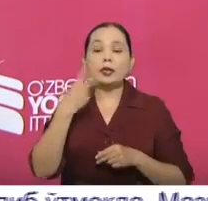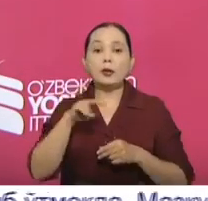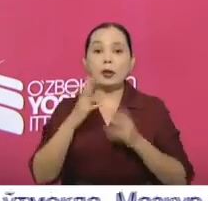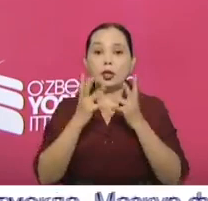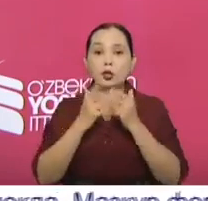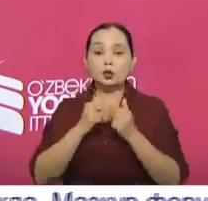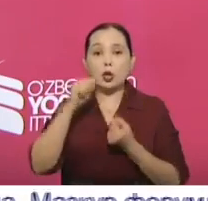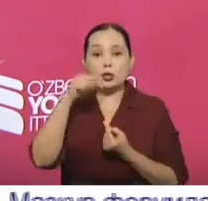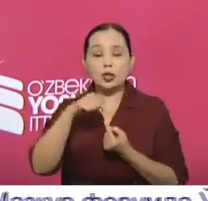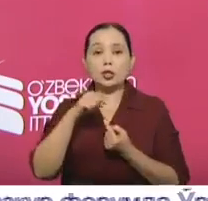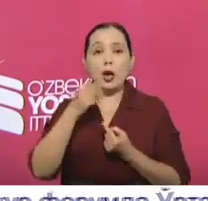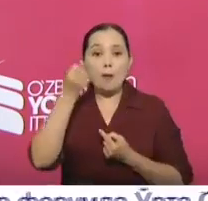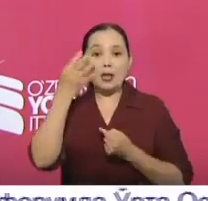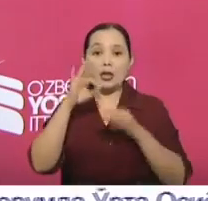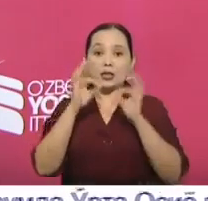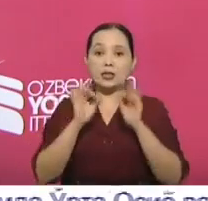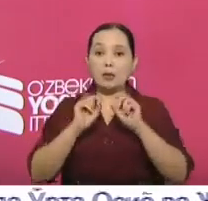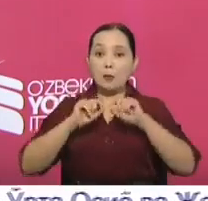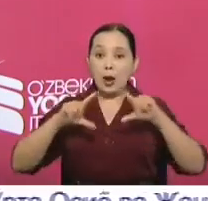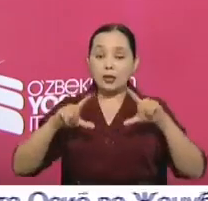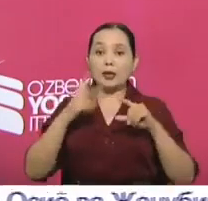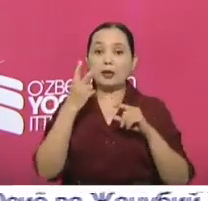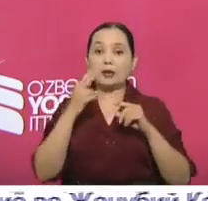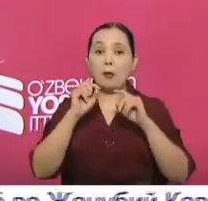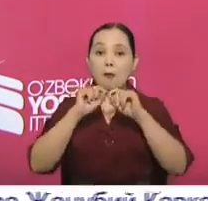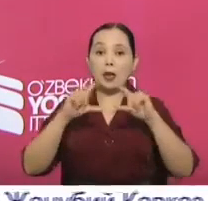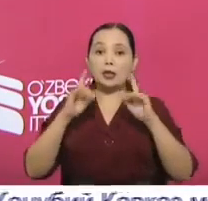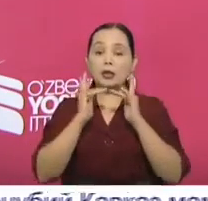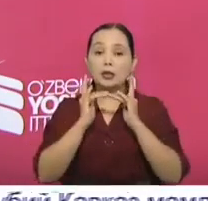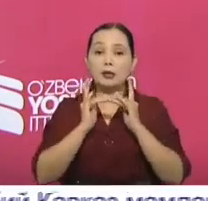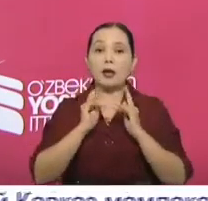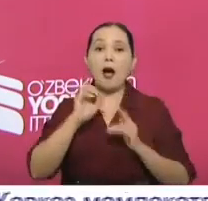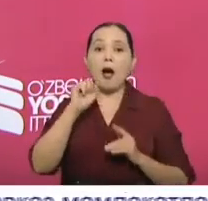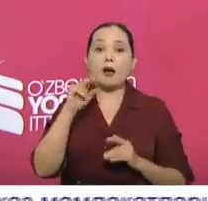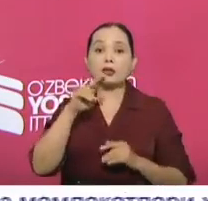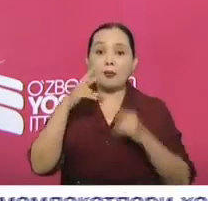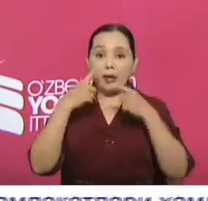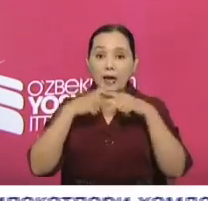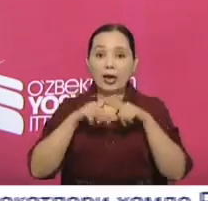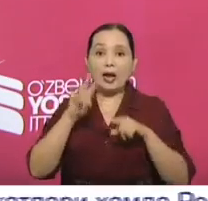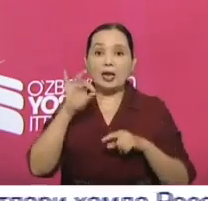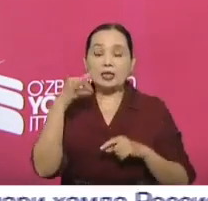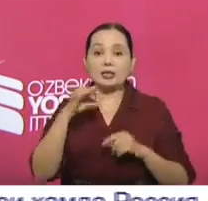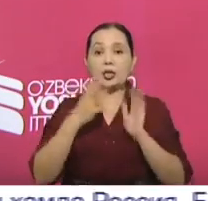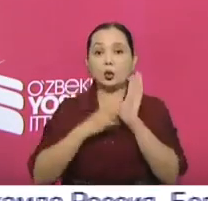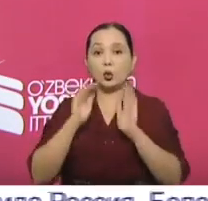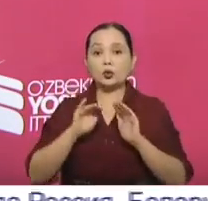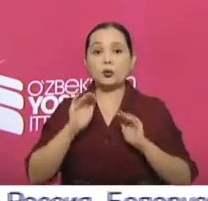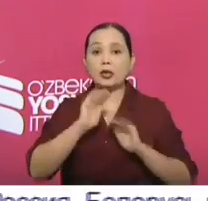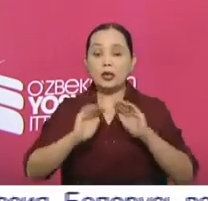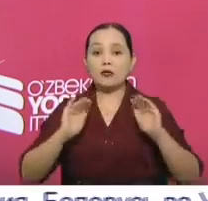ихтисослаштирилган санъат ва маданият мактабларида, 2 та мактаб интернатларда, 3 та академик лицейларда 9000 нафар ўқувчиларга